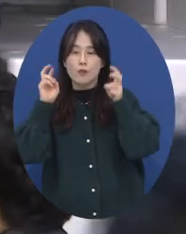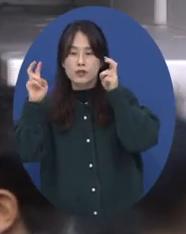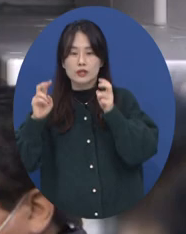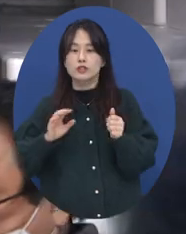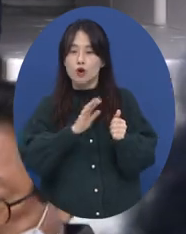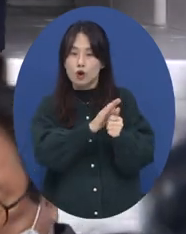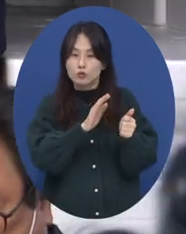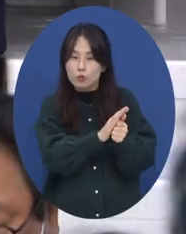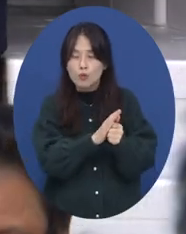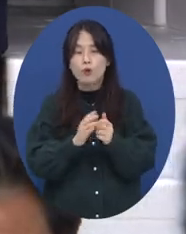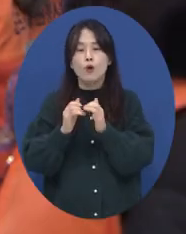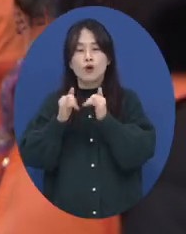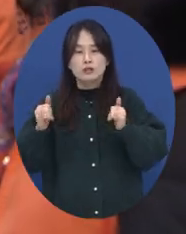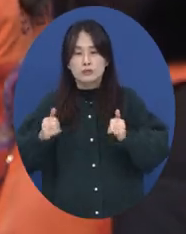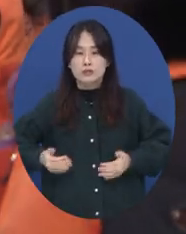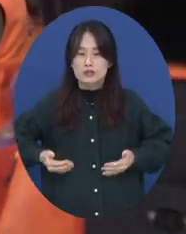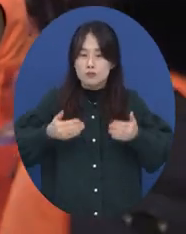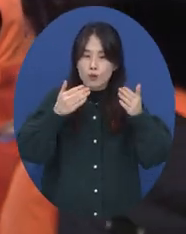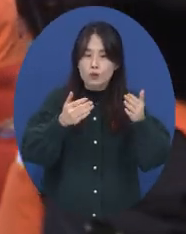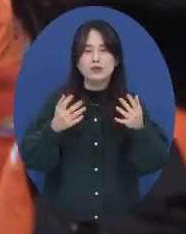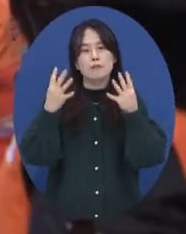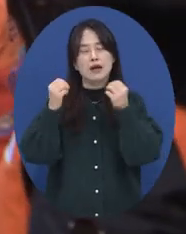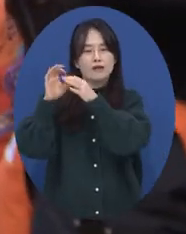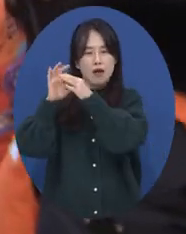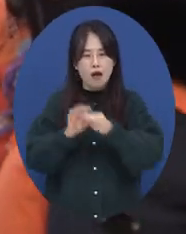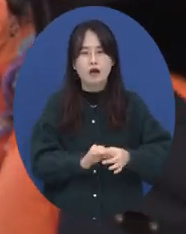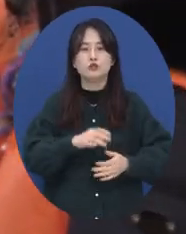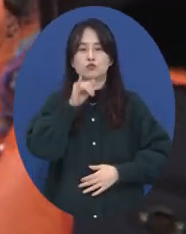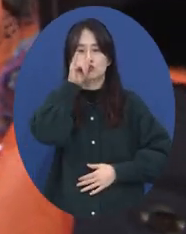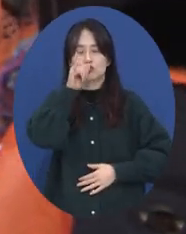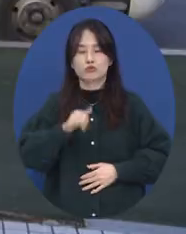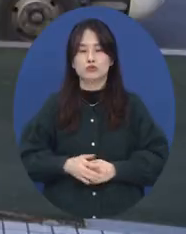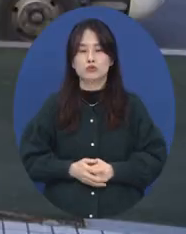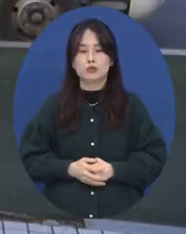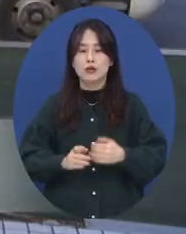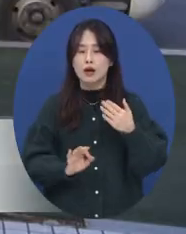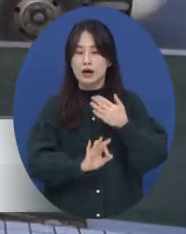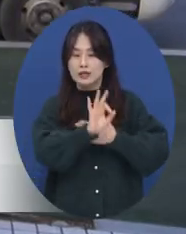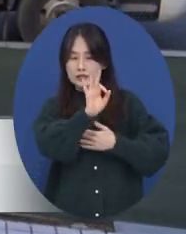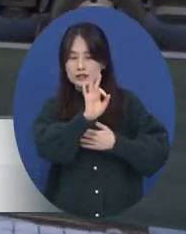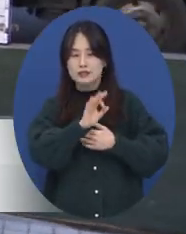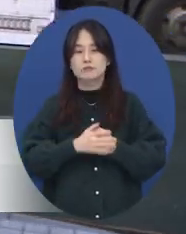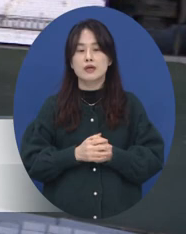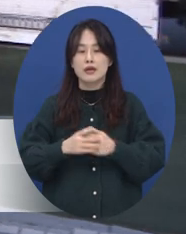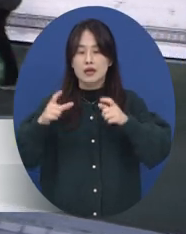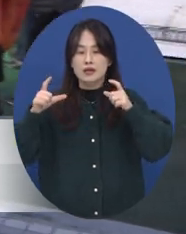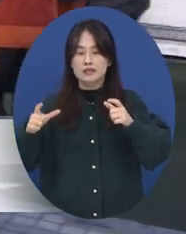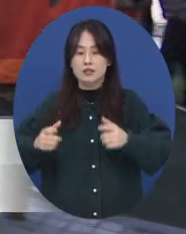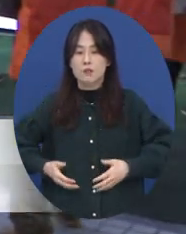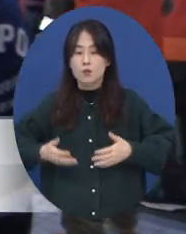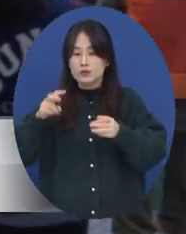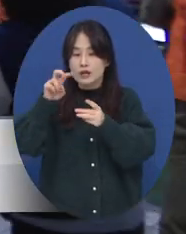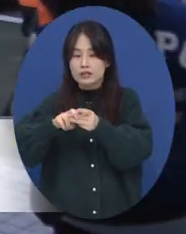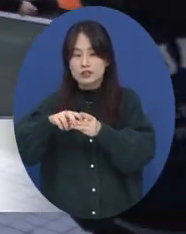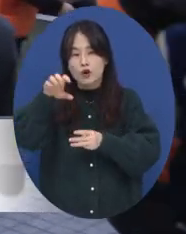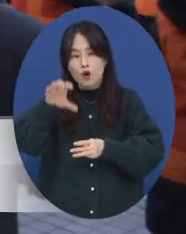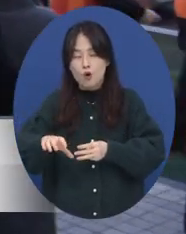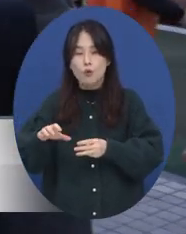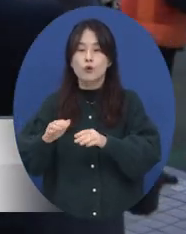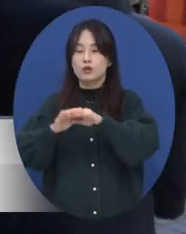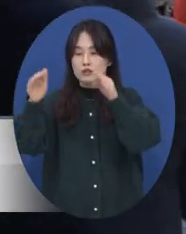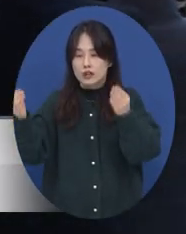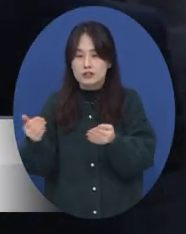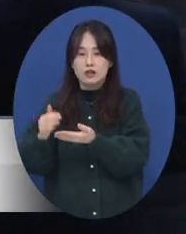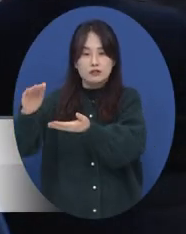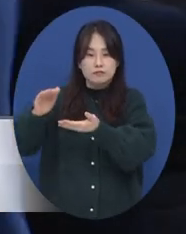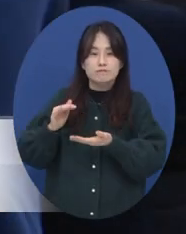후원과 시민들의 봉사 손길도 이어지고 있습니다. 이른 오전 지역 자원봉사센터 한쪽에서 상자 하역 작업이